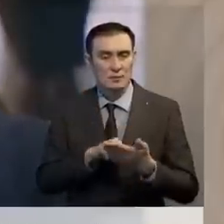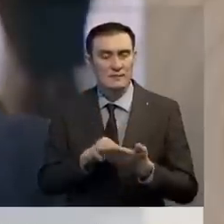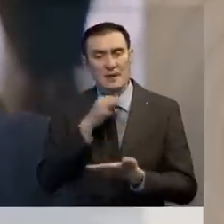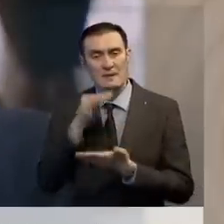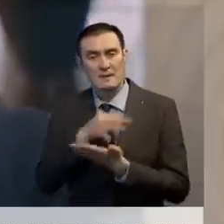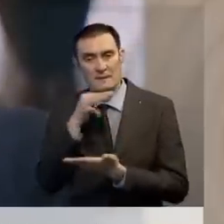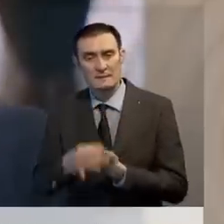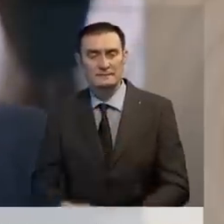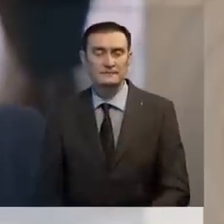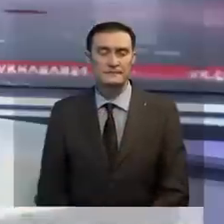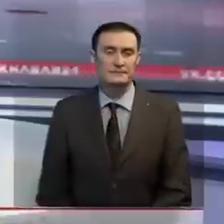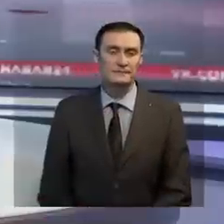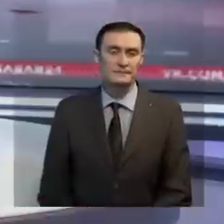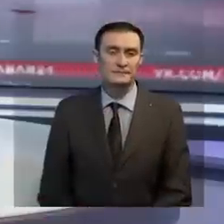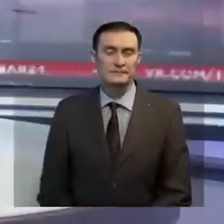ответов.